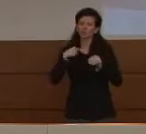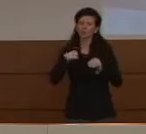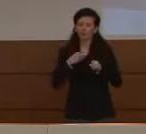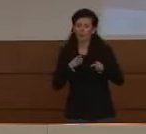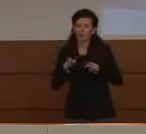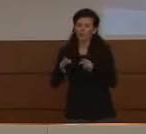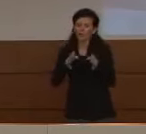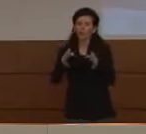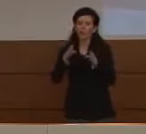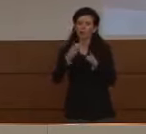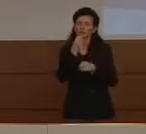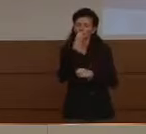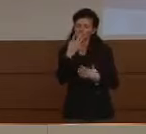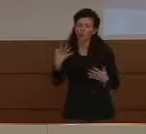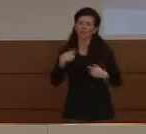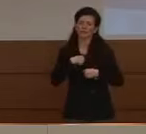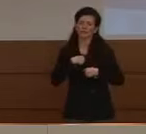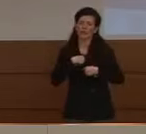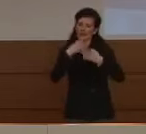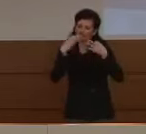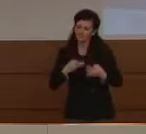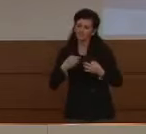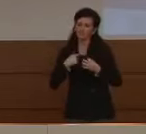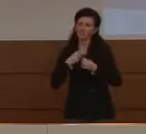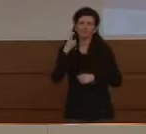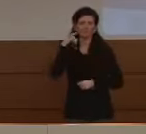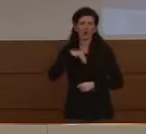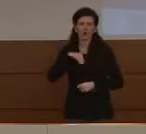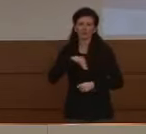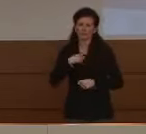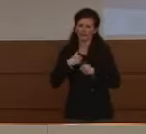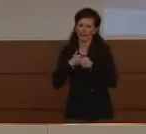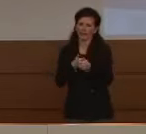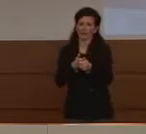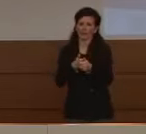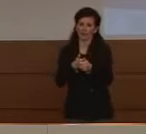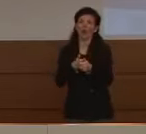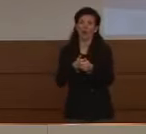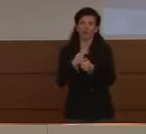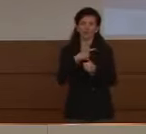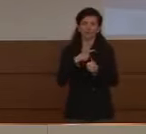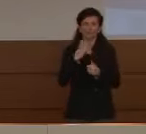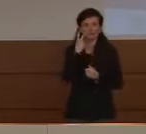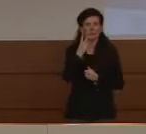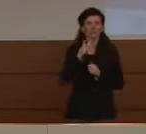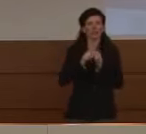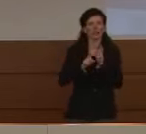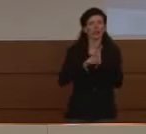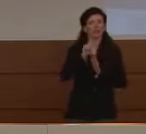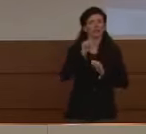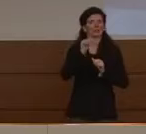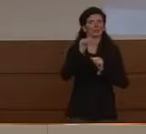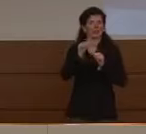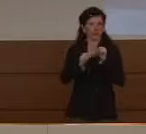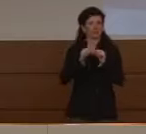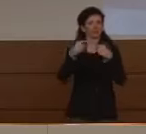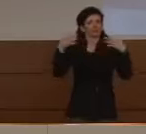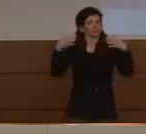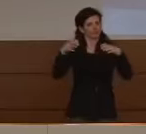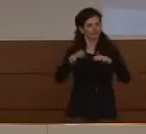di tutto ciò che stiamo facendo ma è una conferma della necessità di